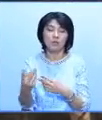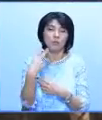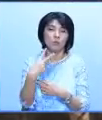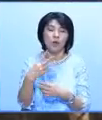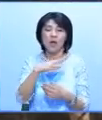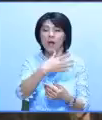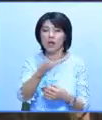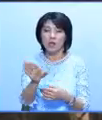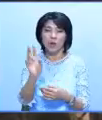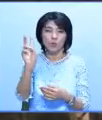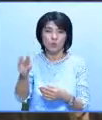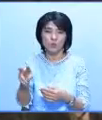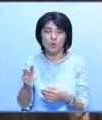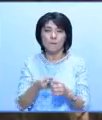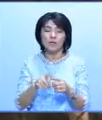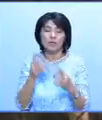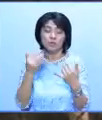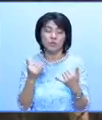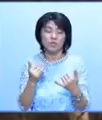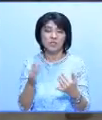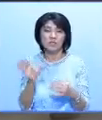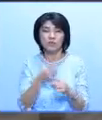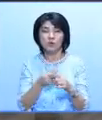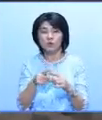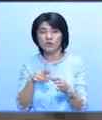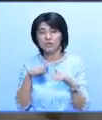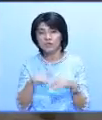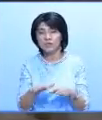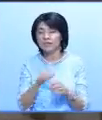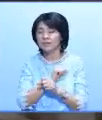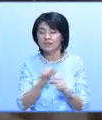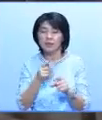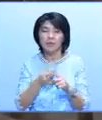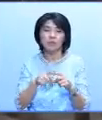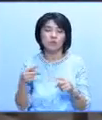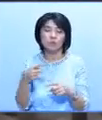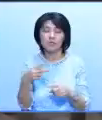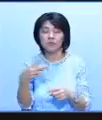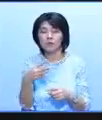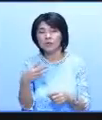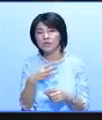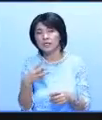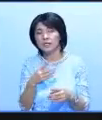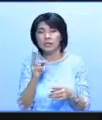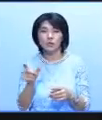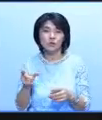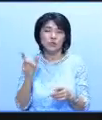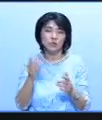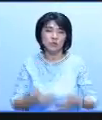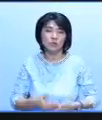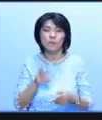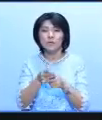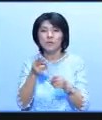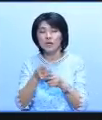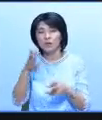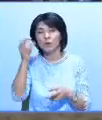үлкен және шолақ көшелерге де шам орнатылады. Өйткені радиозауыт пен лесозауыт мөлтек аудандарында жарытымды жарық жоқ. Оларға жұмсалатын шығын